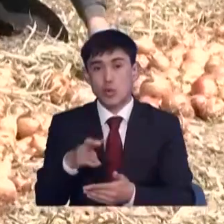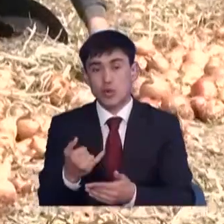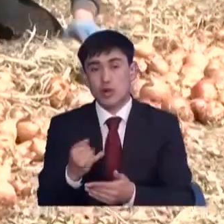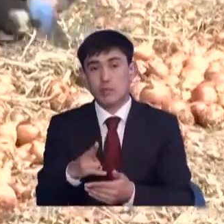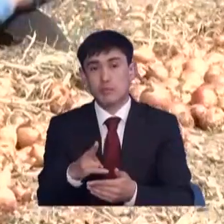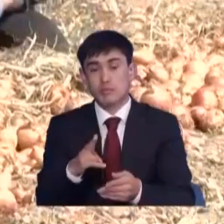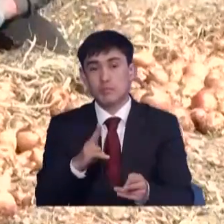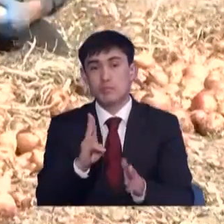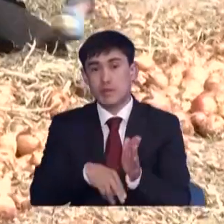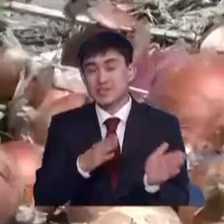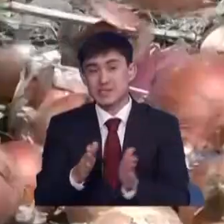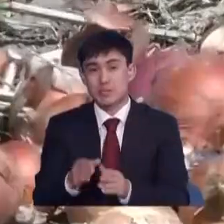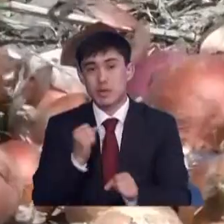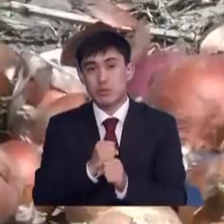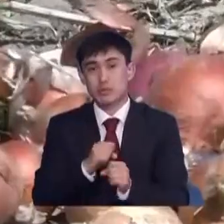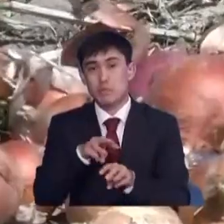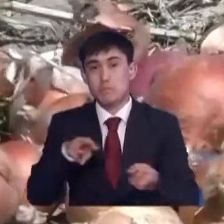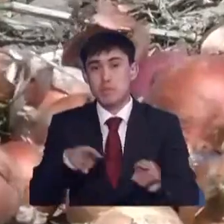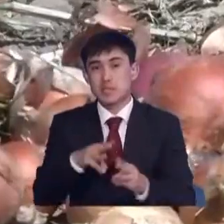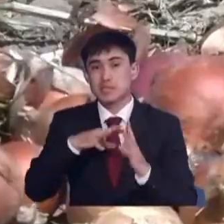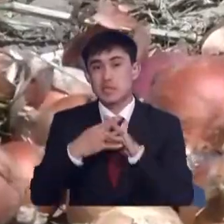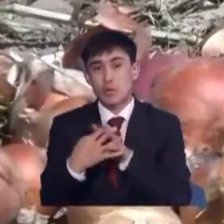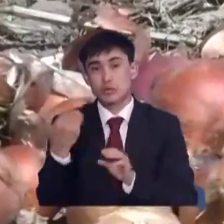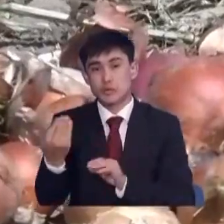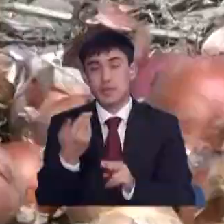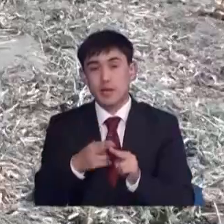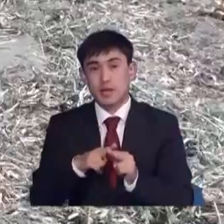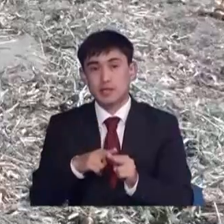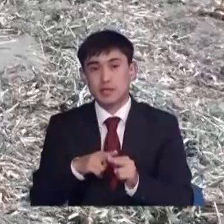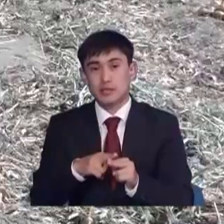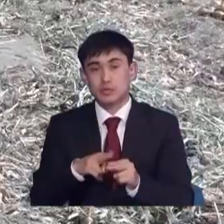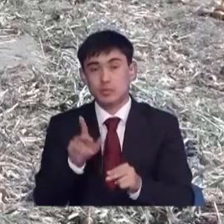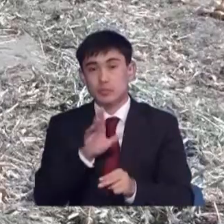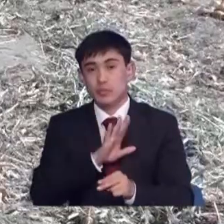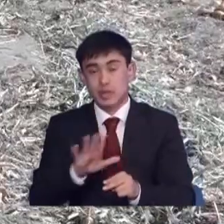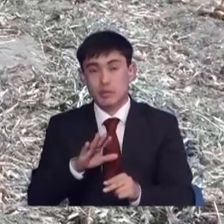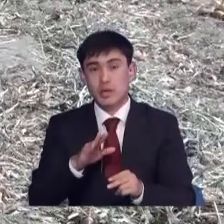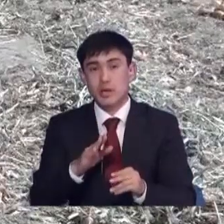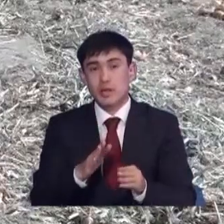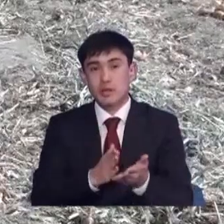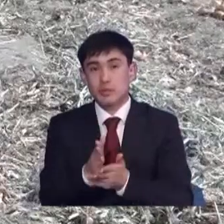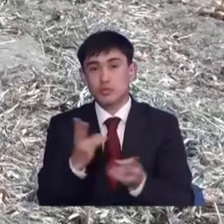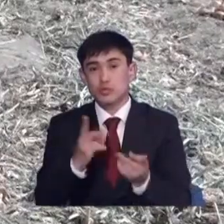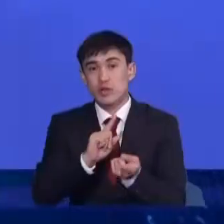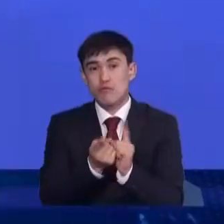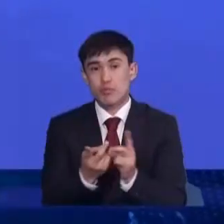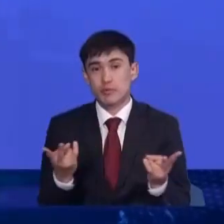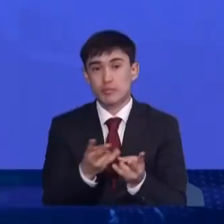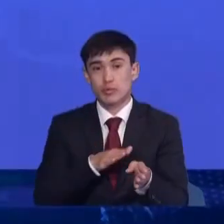вследствие бессистемной работы Минсельхоза, уверяет эксперт. По его мнению, чтобы этого не произошло, отрасли нужна реформа.